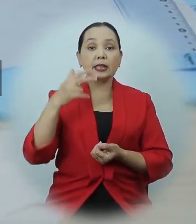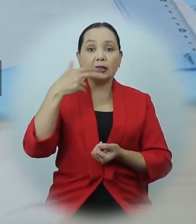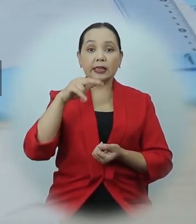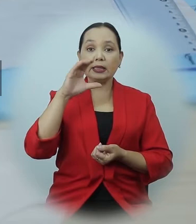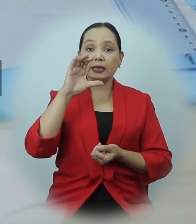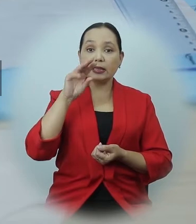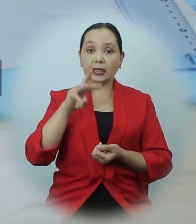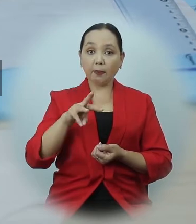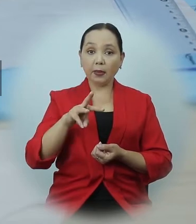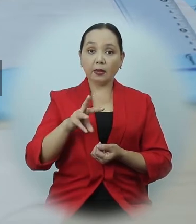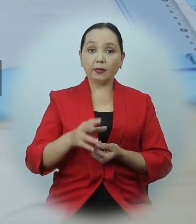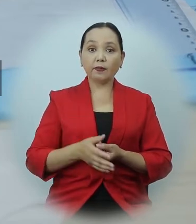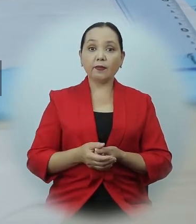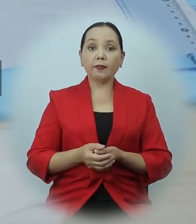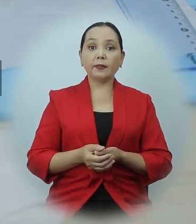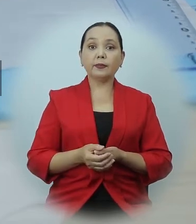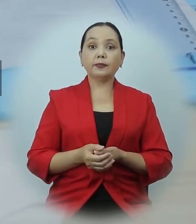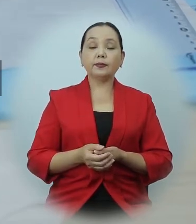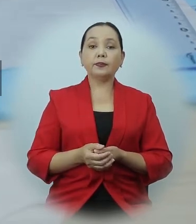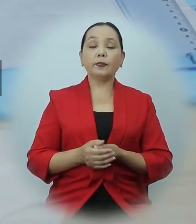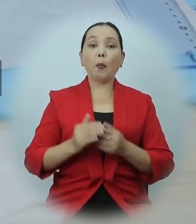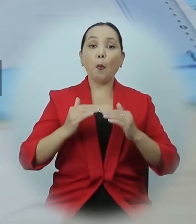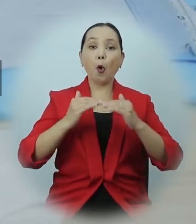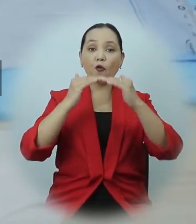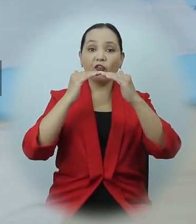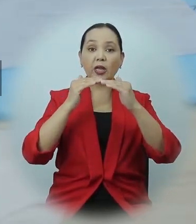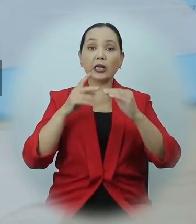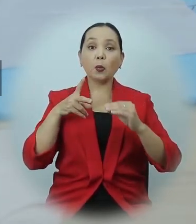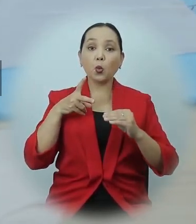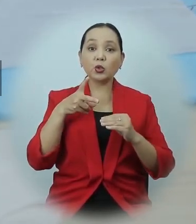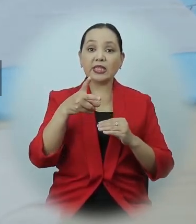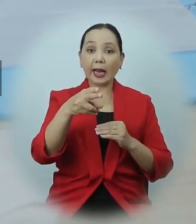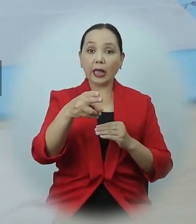30 сантиметров по верхнему срезу